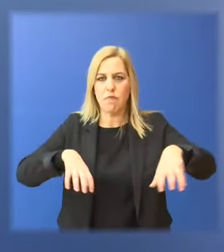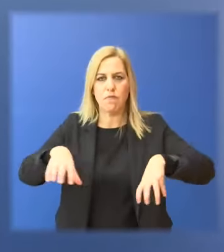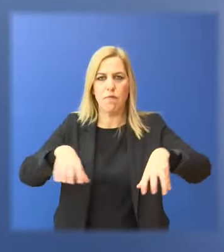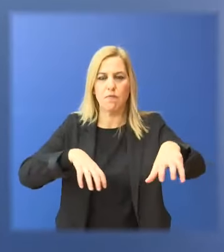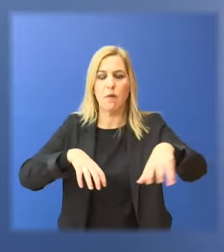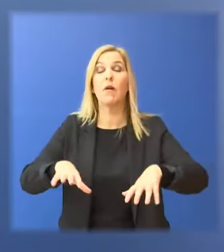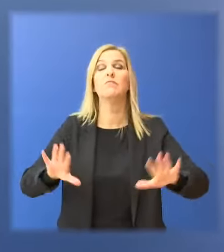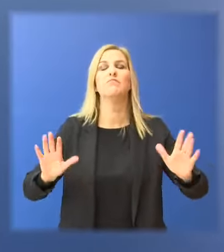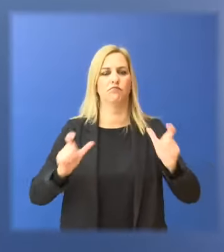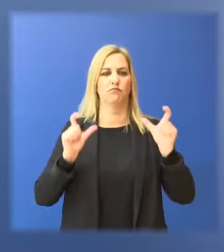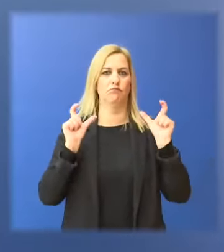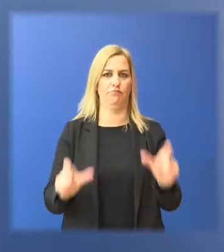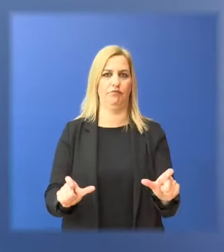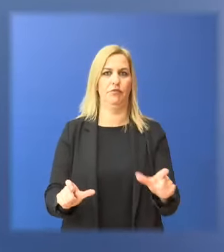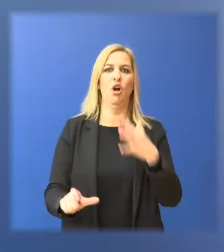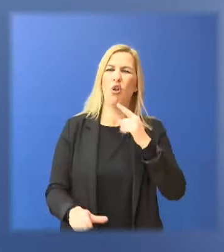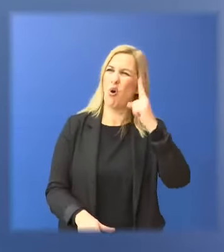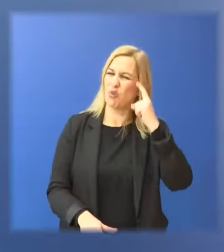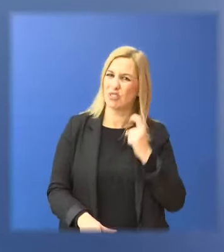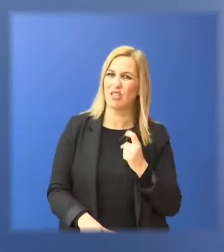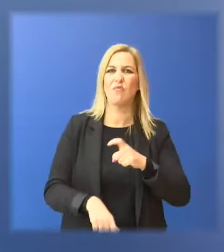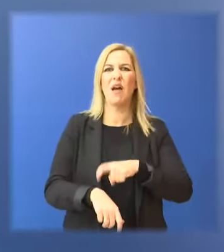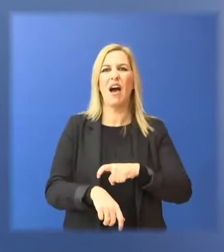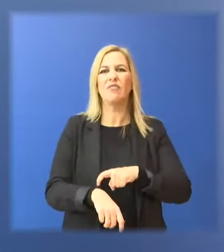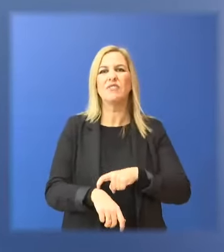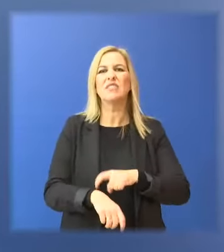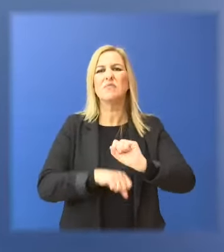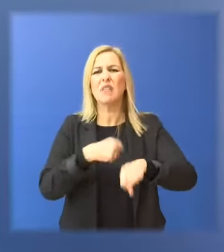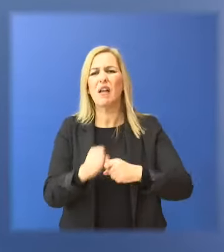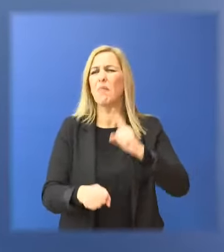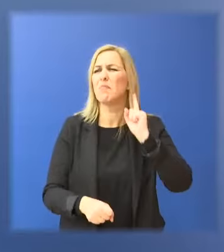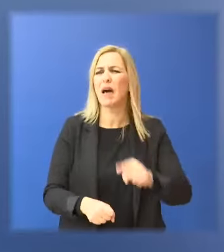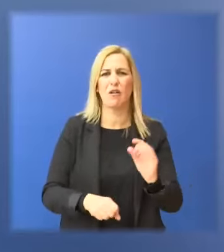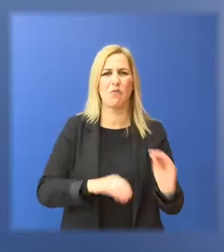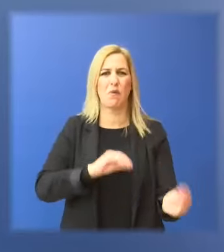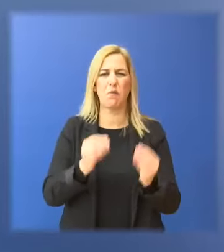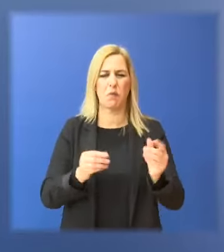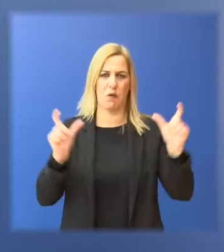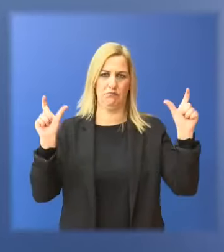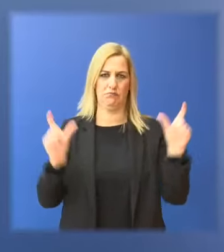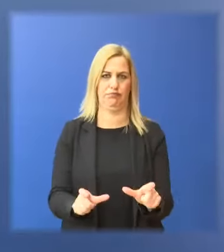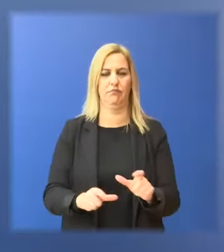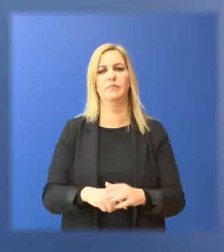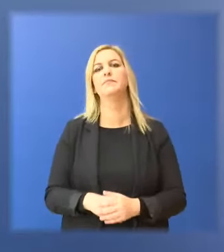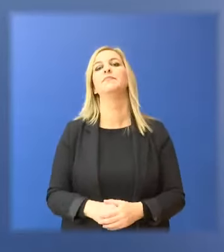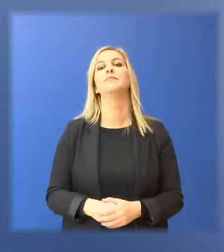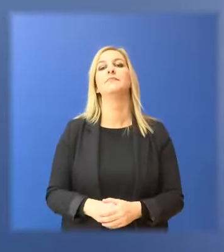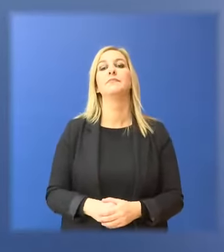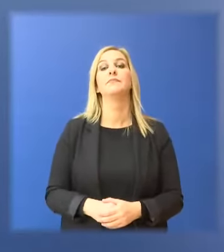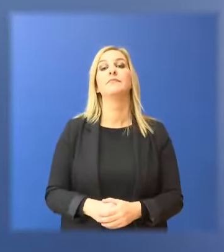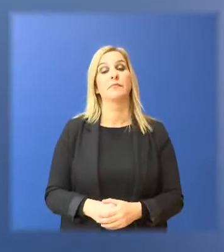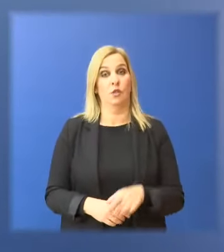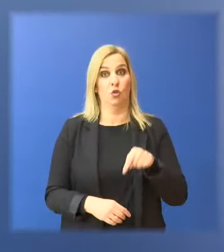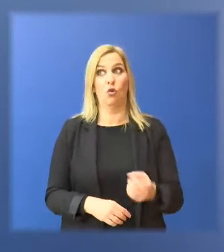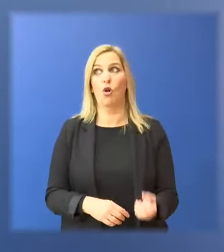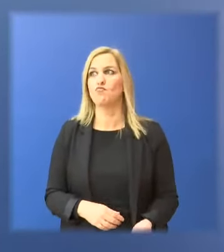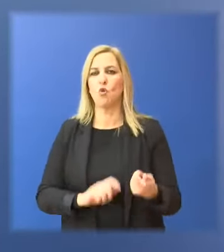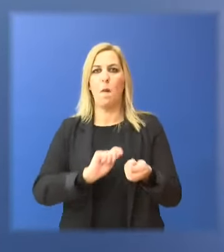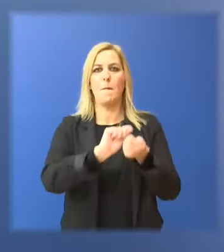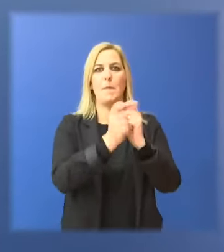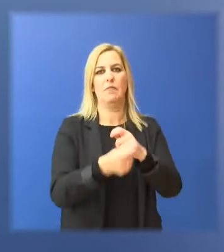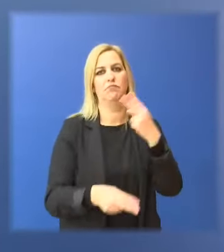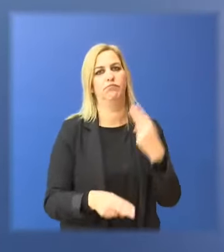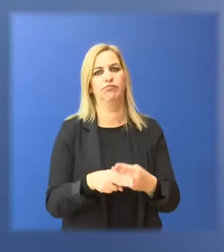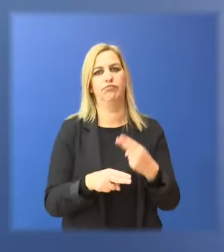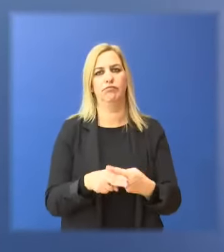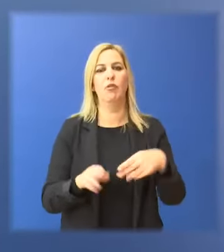δόμηση με το πρόβλημα των παράνομων χωροθετημένων δραστηριοτήτων. Σε αυτό το πλαίσιο υλοποιείται μια εμβληματική μεταρρύθμιση ιστορικής σημασίας